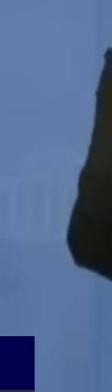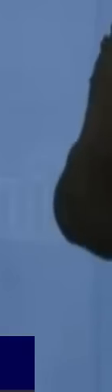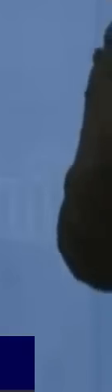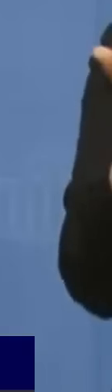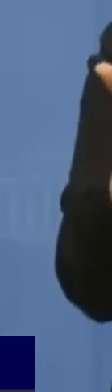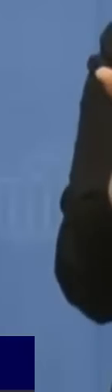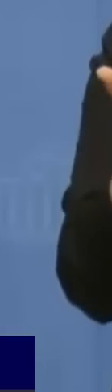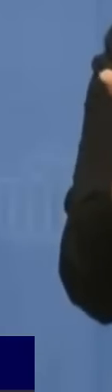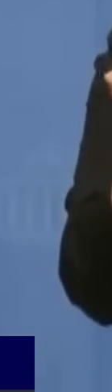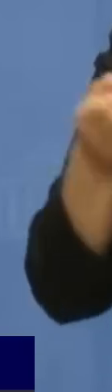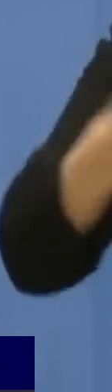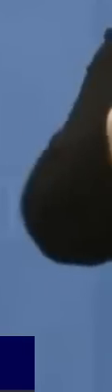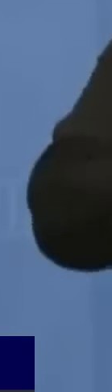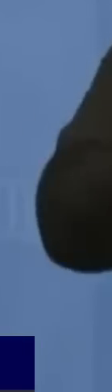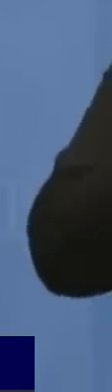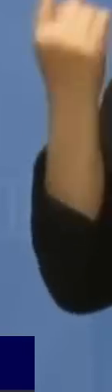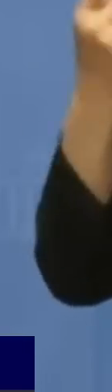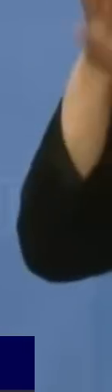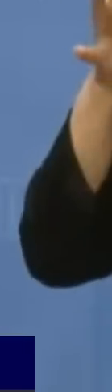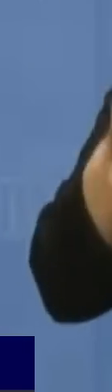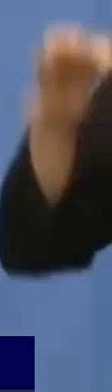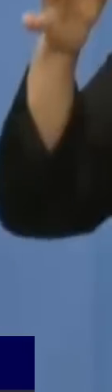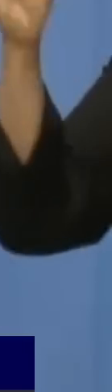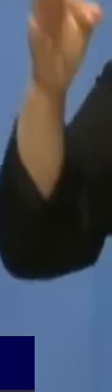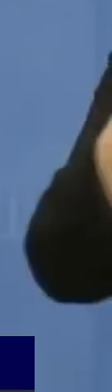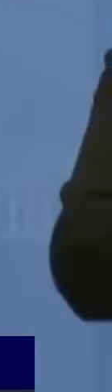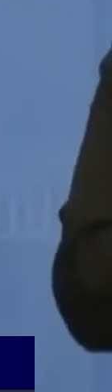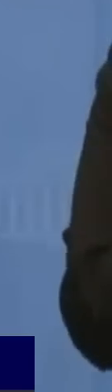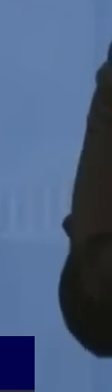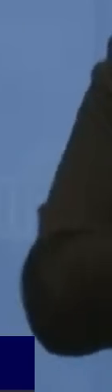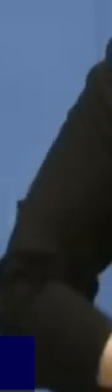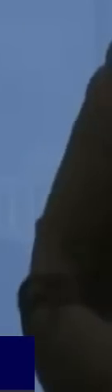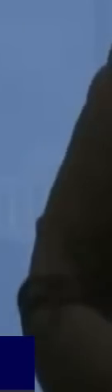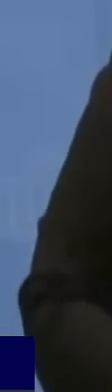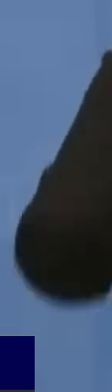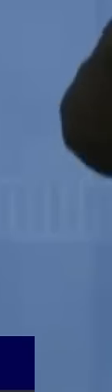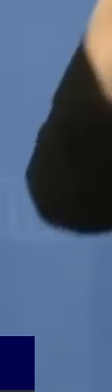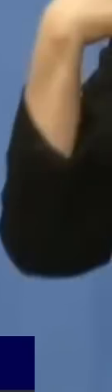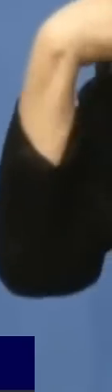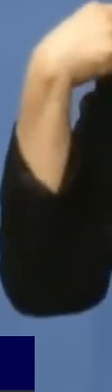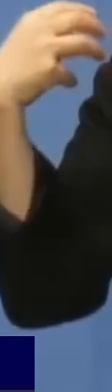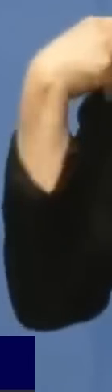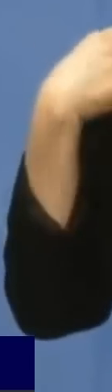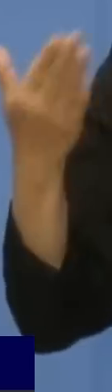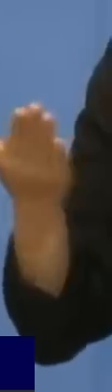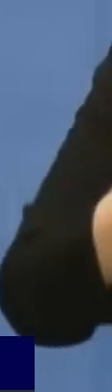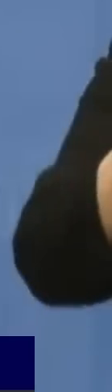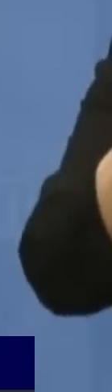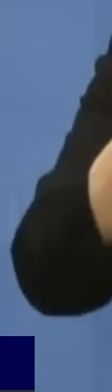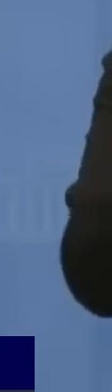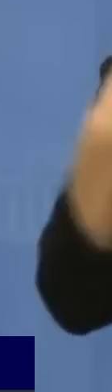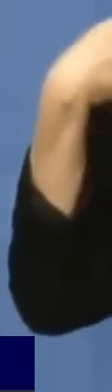윤석열 정부는 공공요금 줄 인상을 중단하십시오 정부의 역할은 국민의 어깨를 가볍게 하는 것임을 유념하고